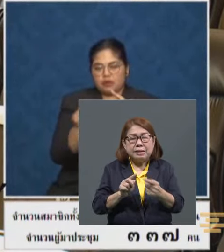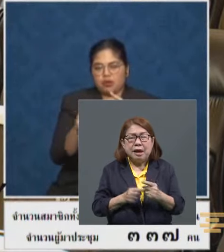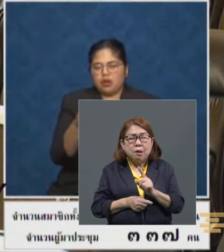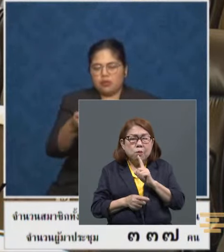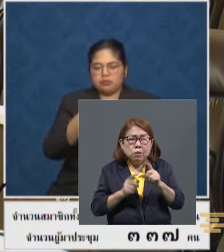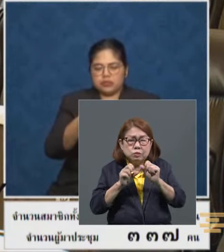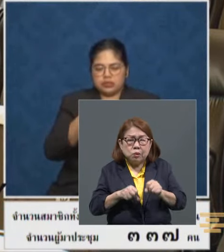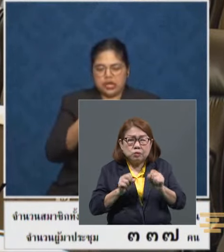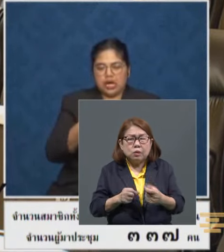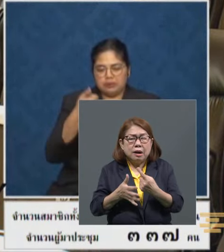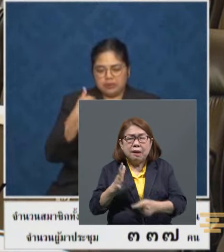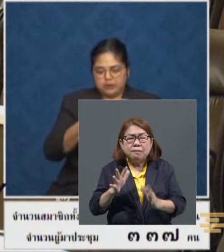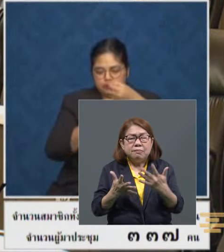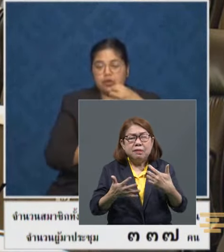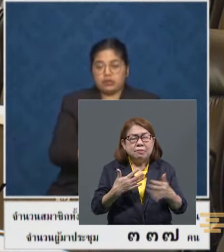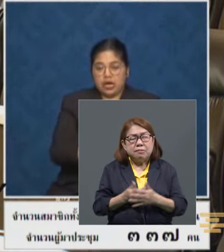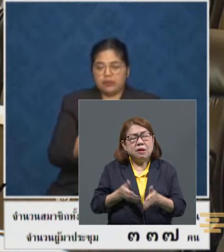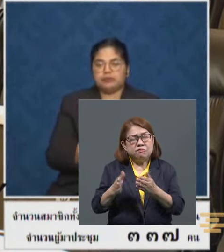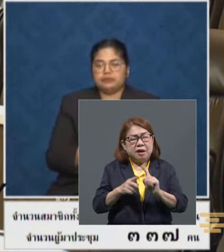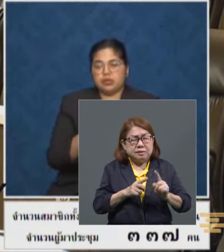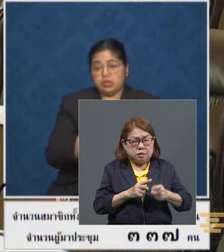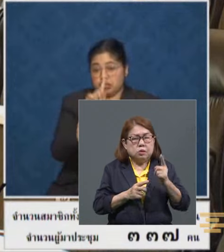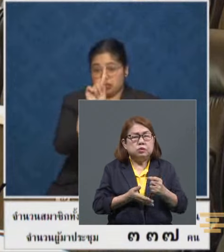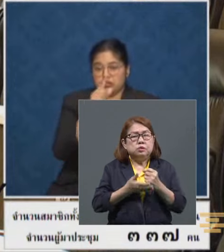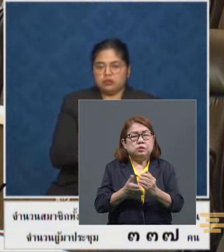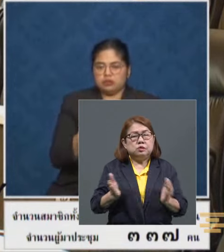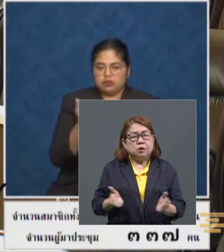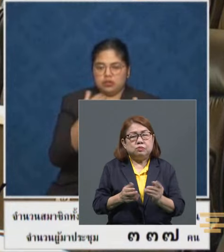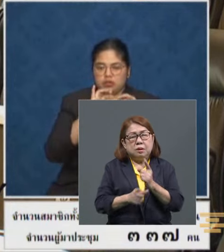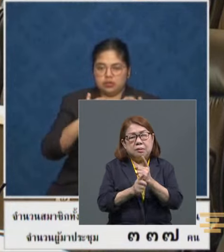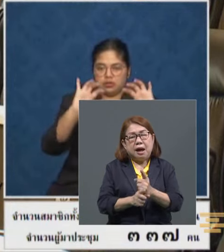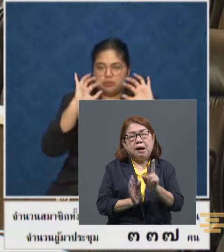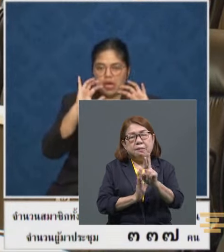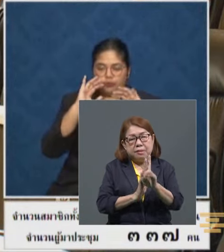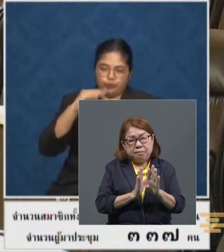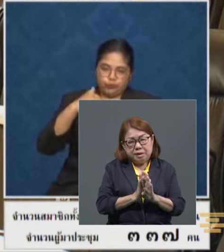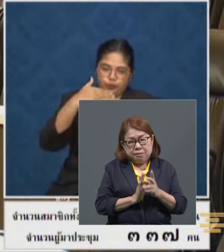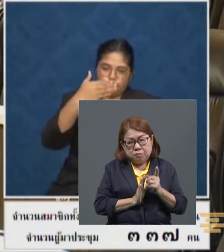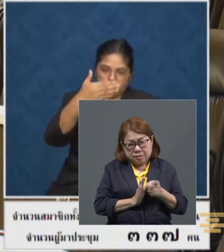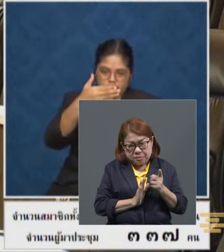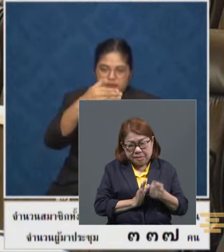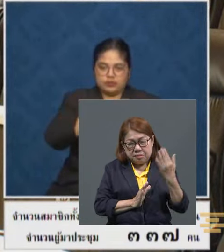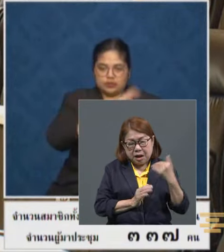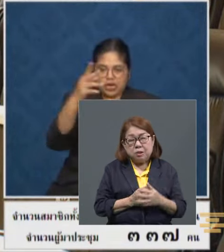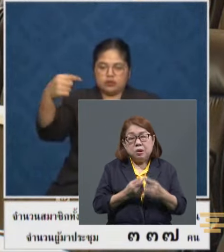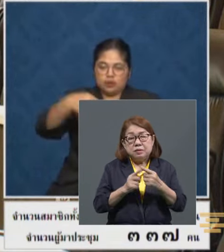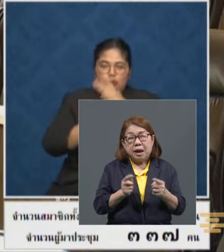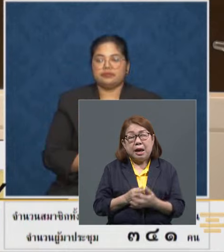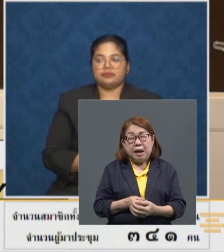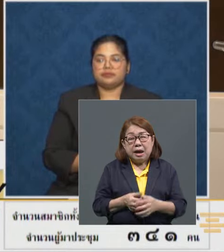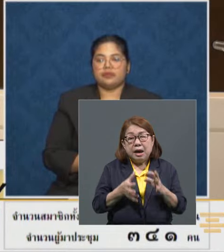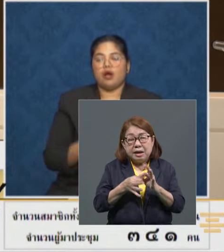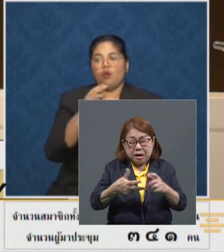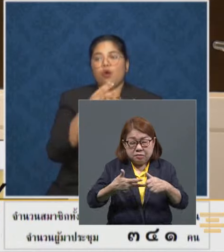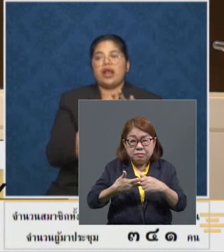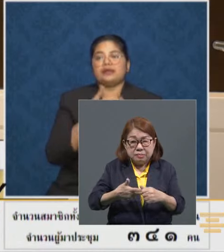คือแม้จะไม่มีก็มองว่าทุกฝ่ายยังไงก็ต้องช่วยกันผลักดันอยู่แล้วถือว่าเป็นระเบียบปฏิบัติอยู่แล้วส่วนความคืบหน้าการนิรโทษกรรมคดี